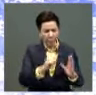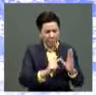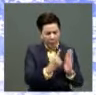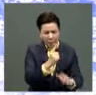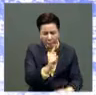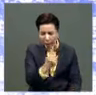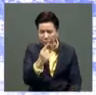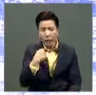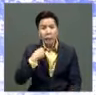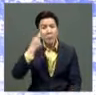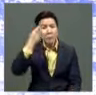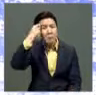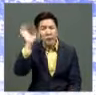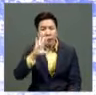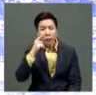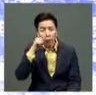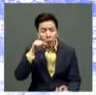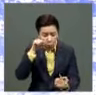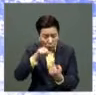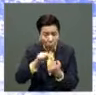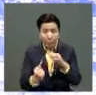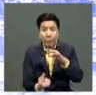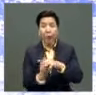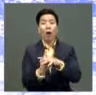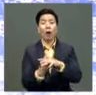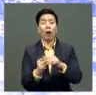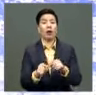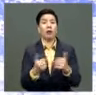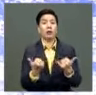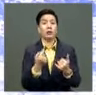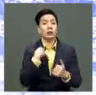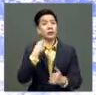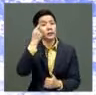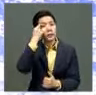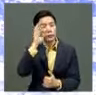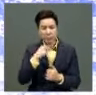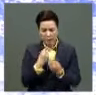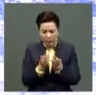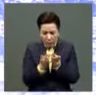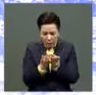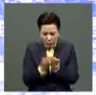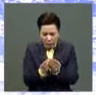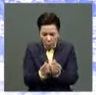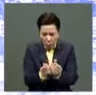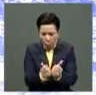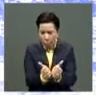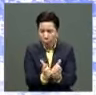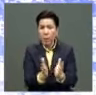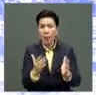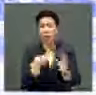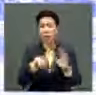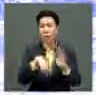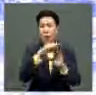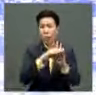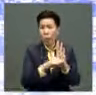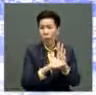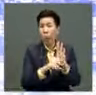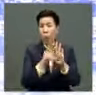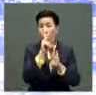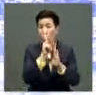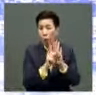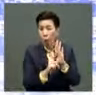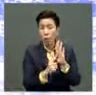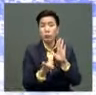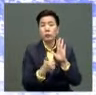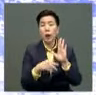ราคาดไม่ถึงแล้วก็ไม่ได้รู้ว่ามันจะมีรายละเอียดมากมายอย่างนี้ข้อกำหนดที่เกิดขึ้นมาก็